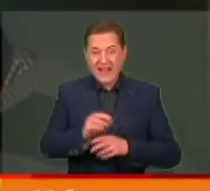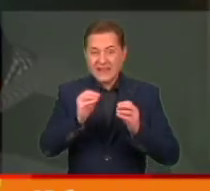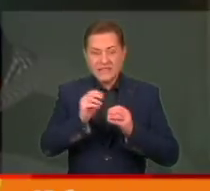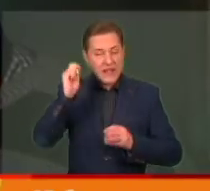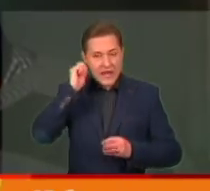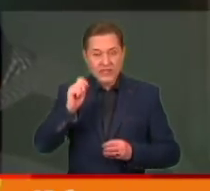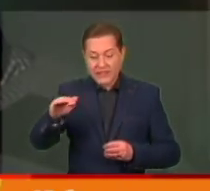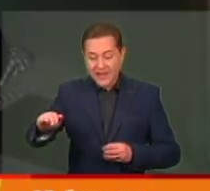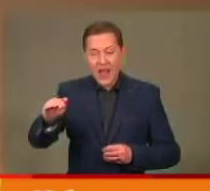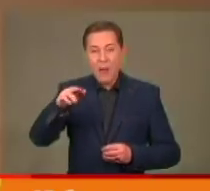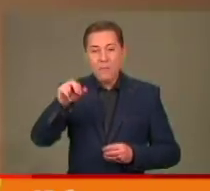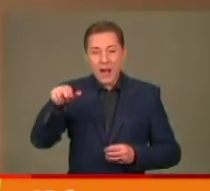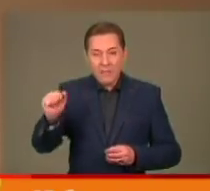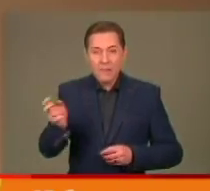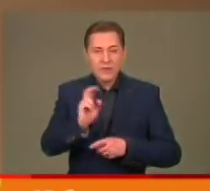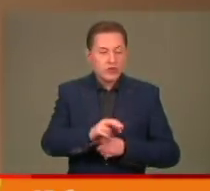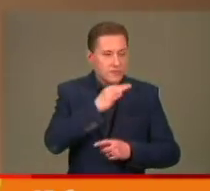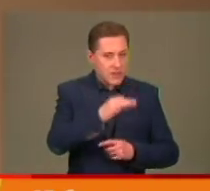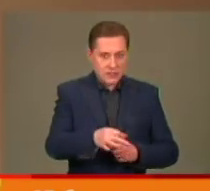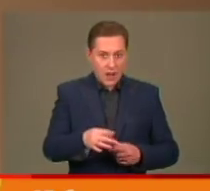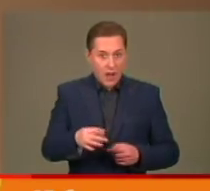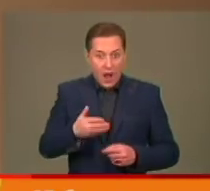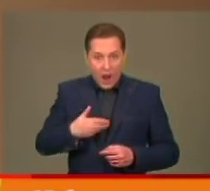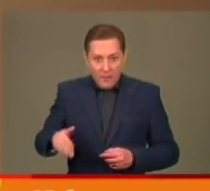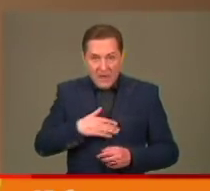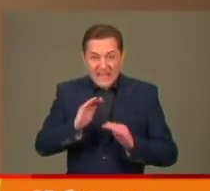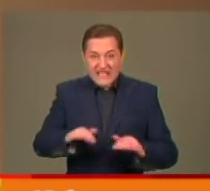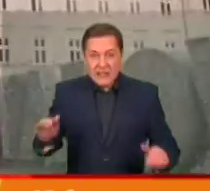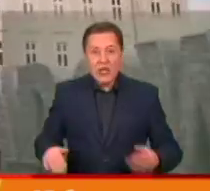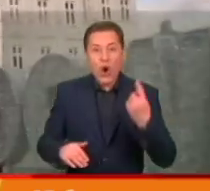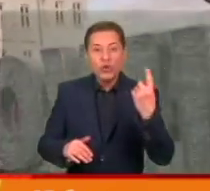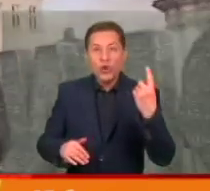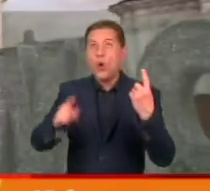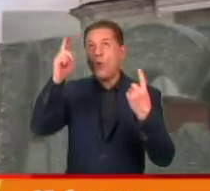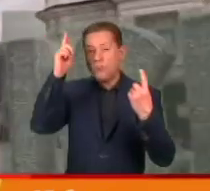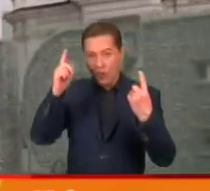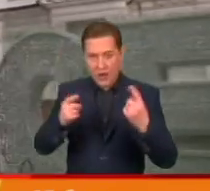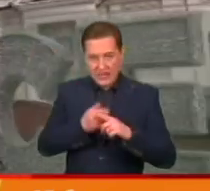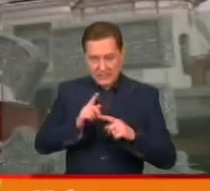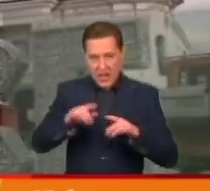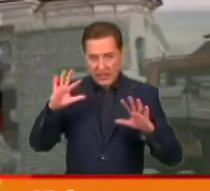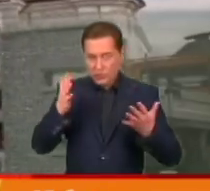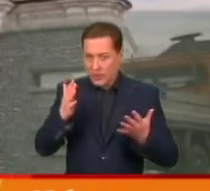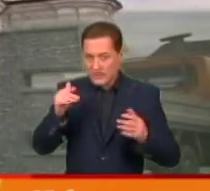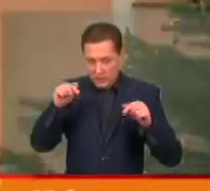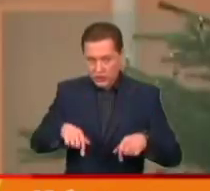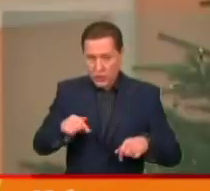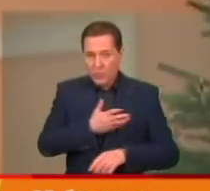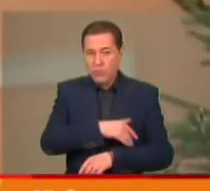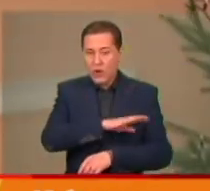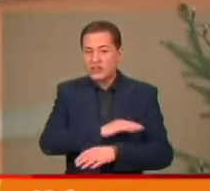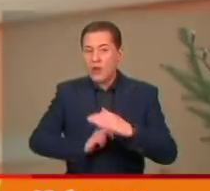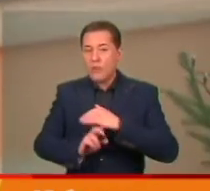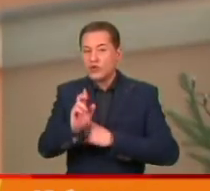Кароль підійшов до неї і сказав: «А хіба ми не діти одного Бога?» Ця історія сталася саме в цьому польському